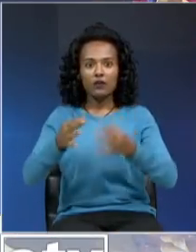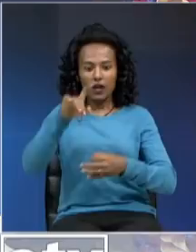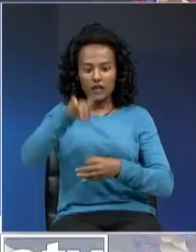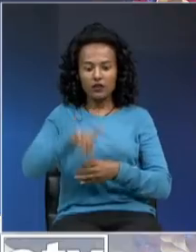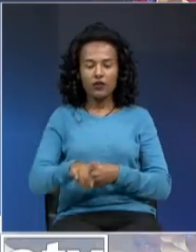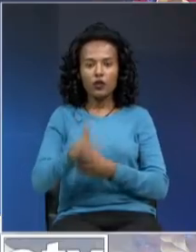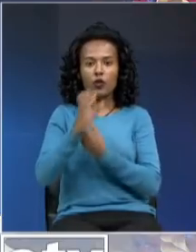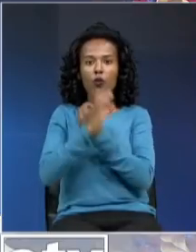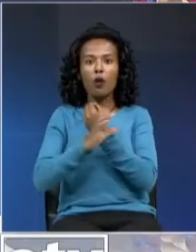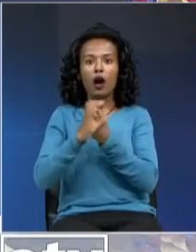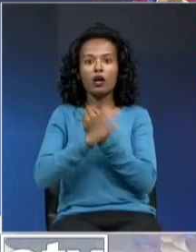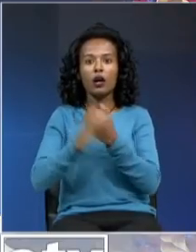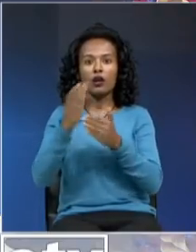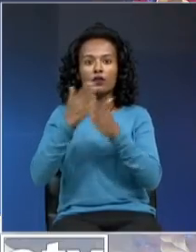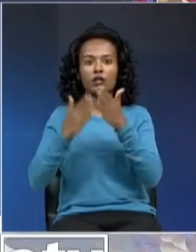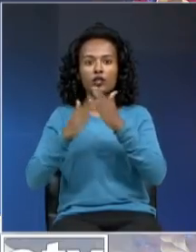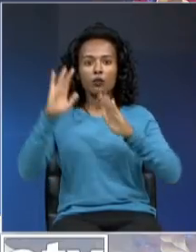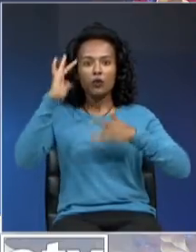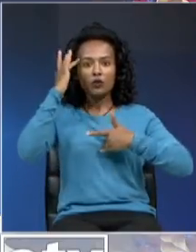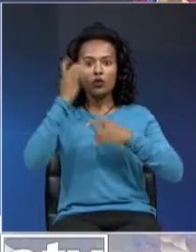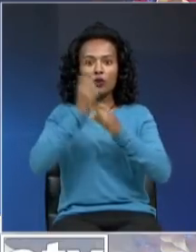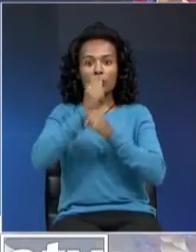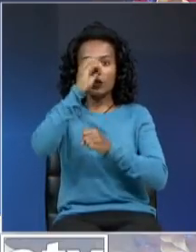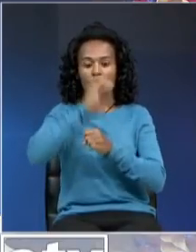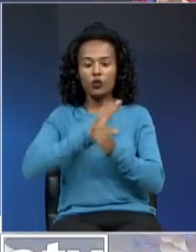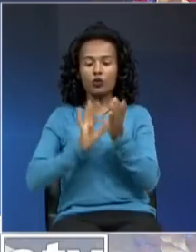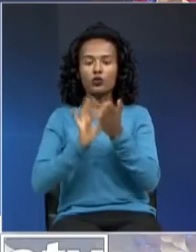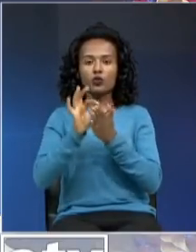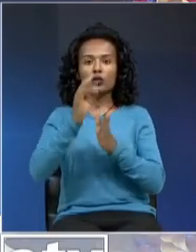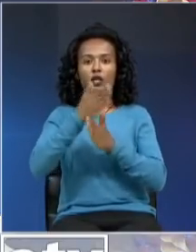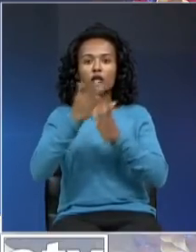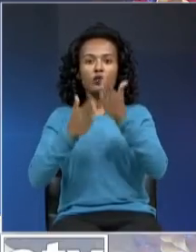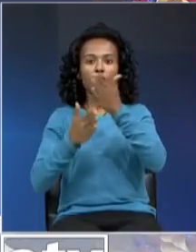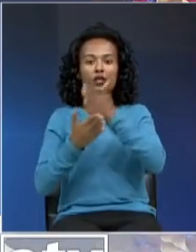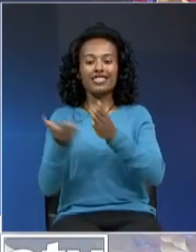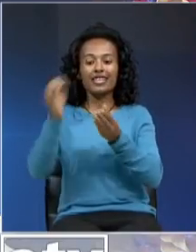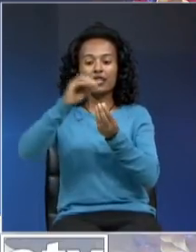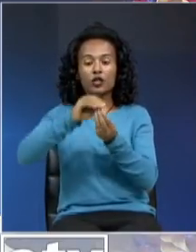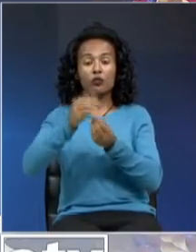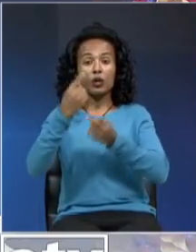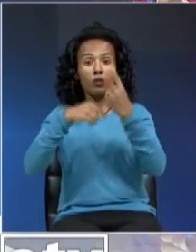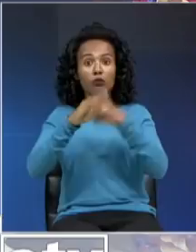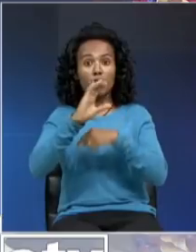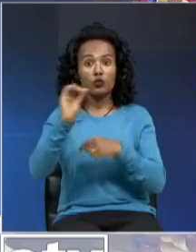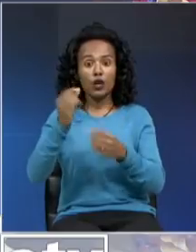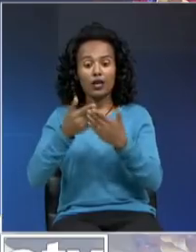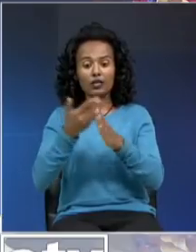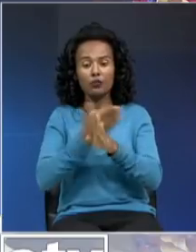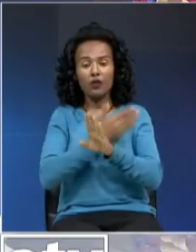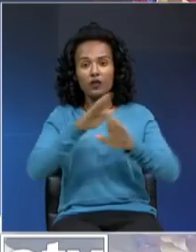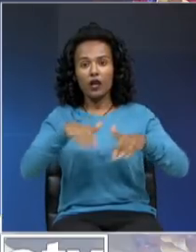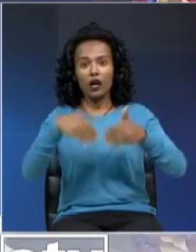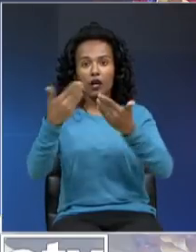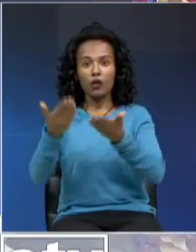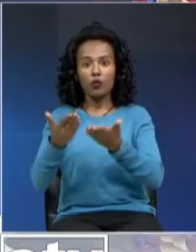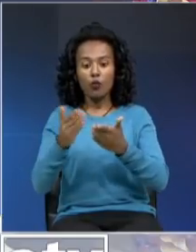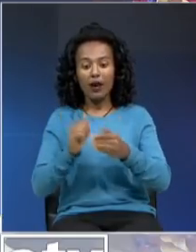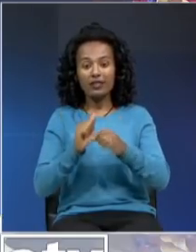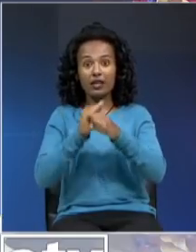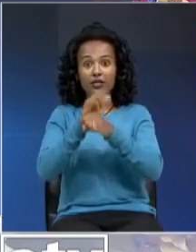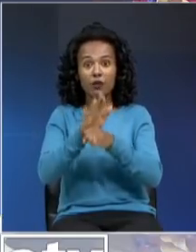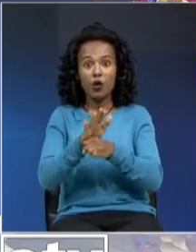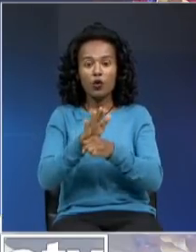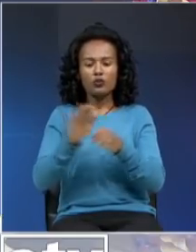ደግሞ በሀገር አቀፍ ደረጃ በበሽታው የሚያዙ ሰዎች ቁጥር ከጊዜ ወደ ጊዜ እየጨመረ በመምጣቱና ከዚህ በፊት የቀረቡ